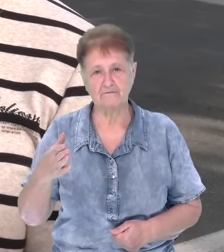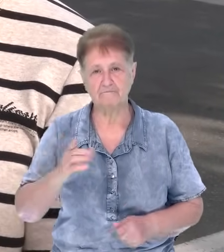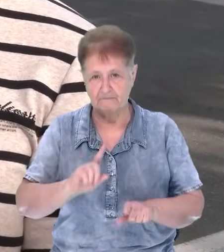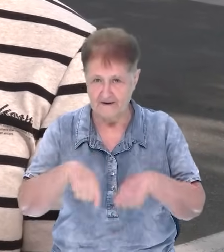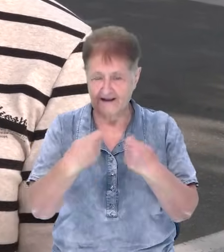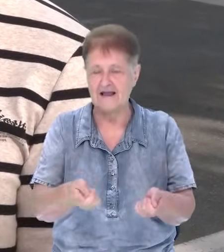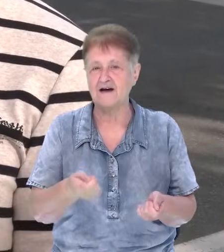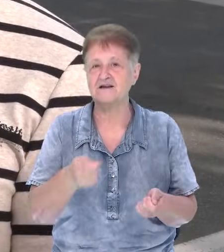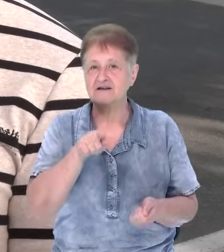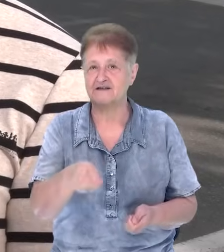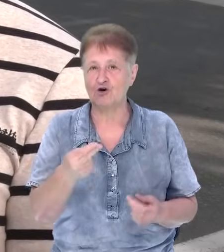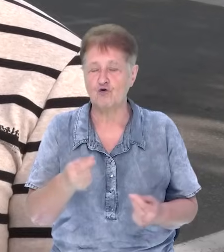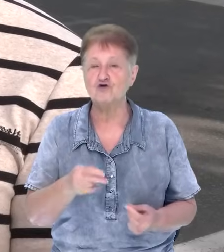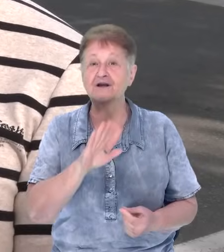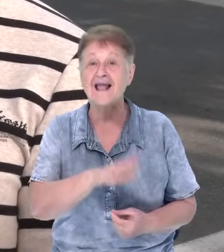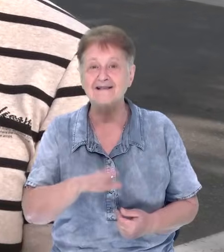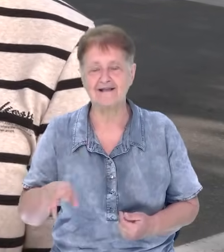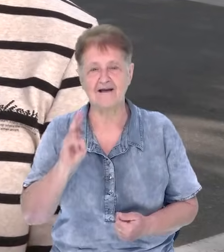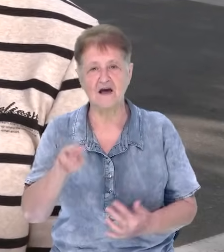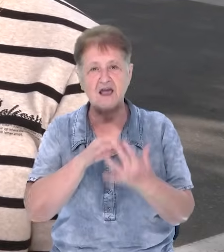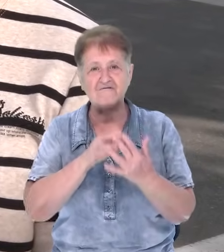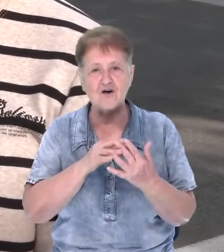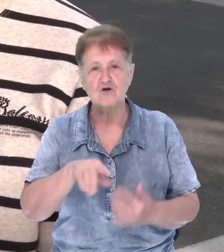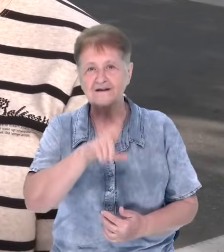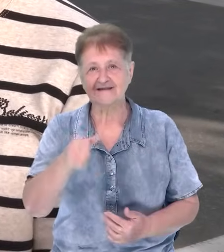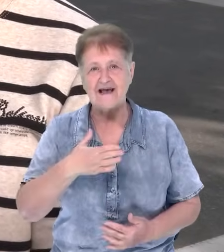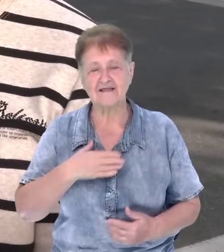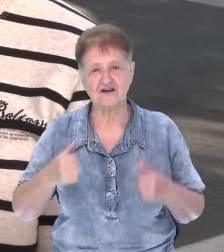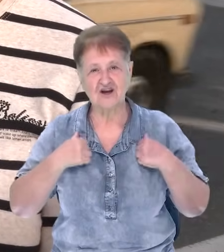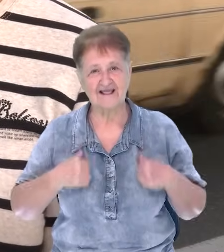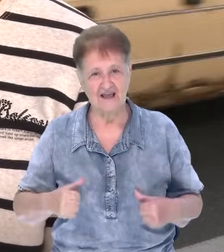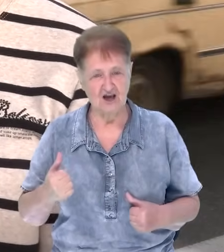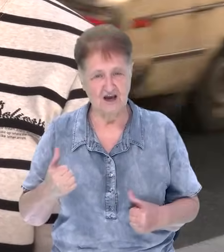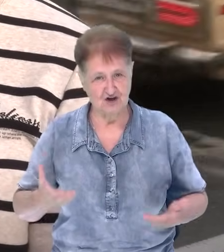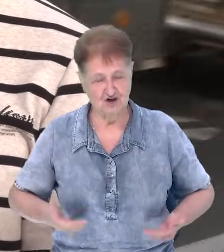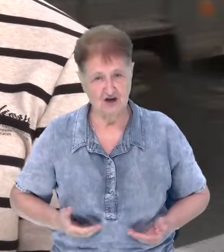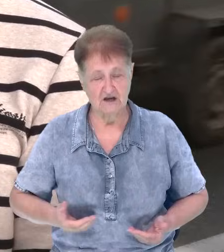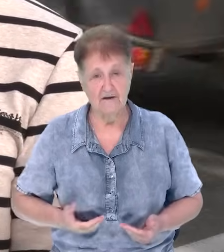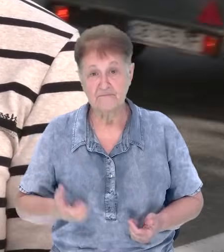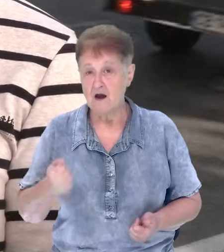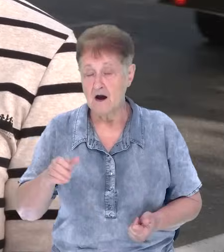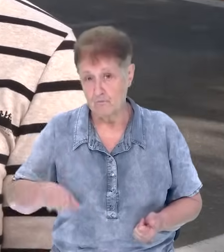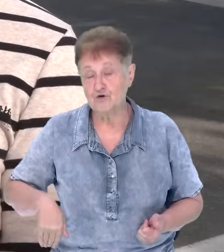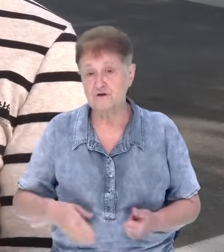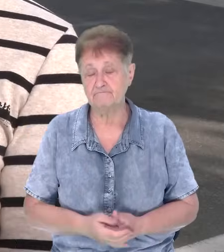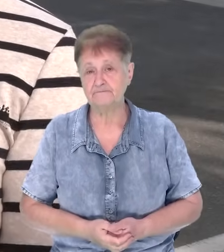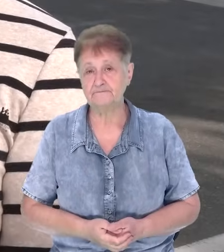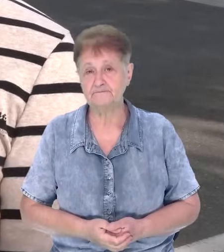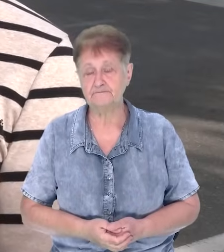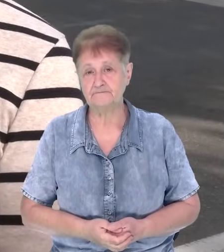гроші, захистити дітей, які наразі воюють за наше тихе життя. А потім